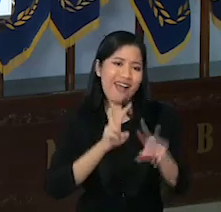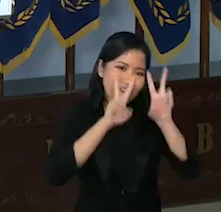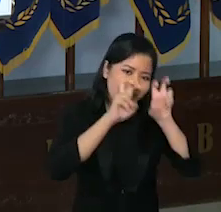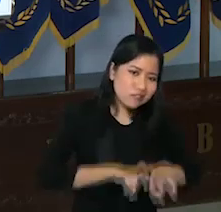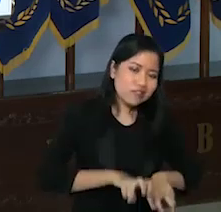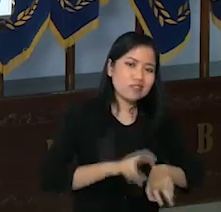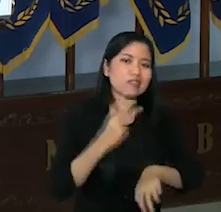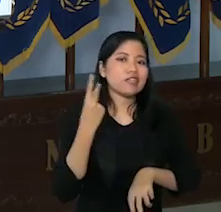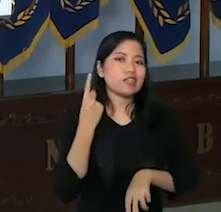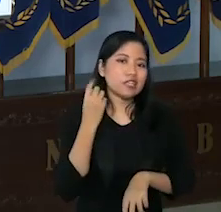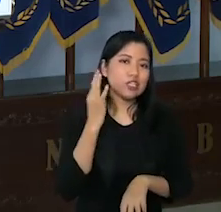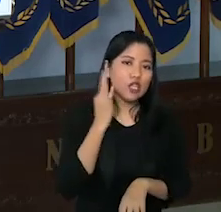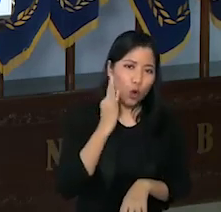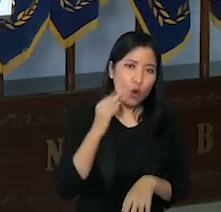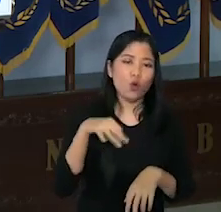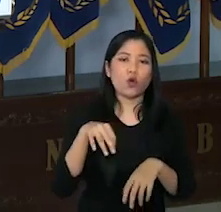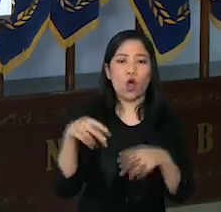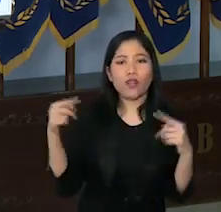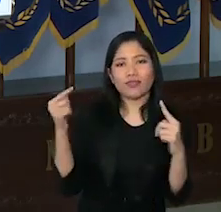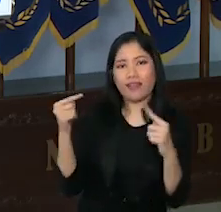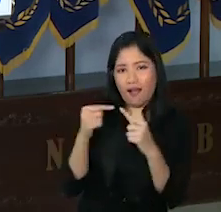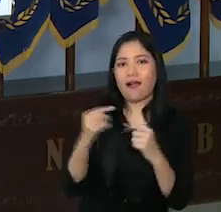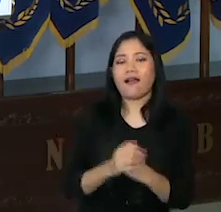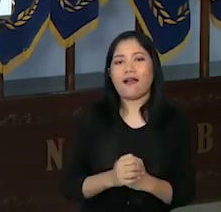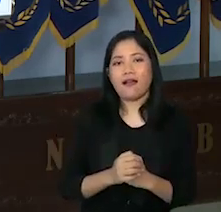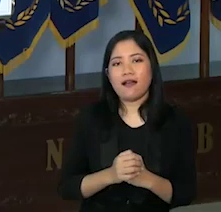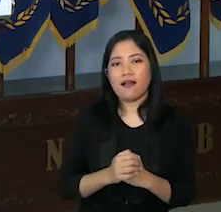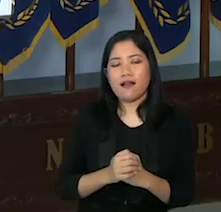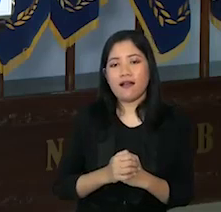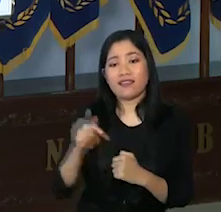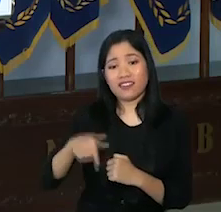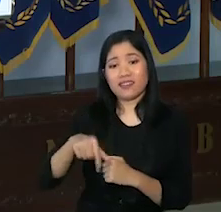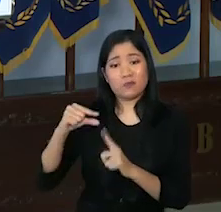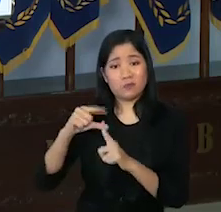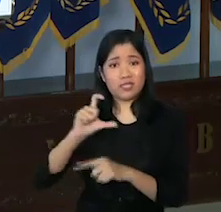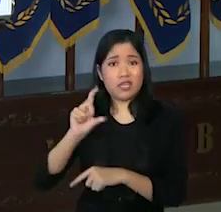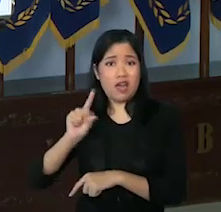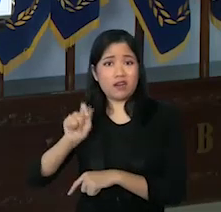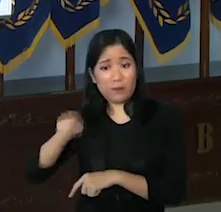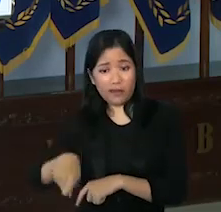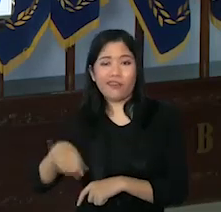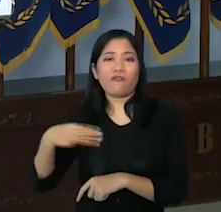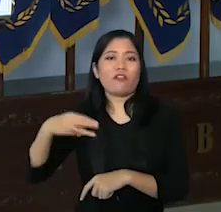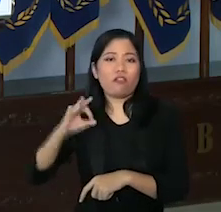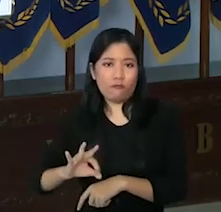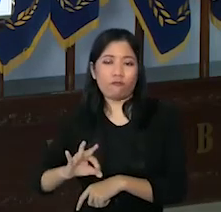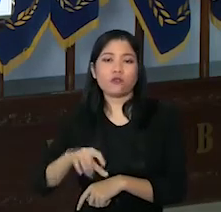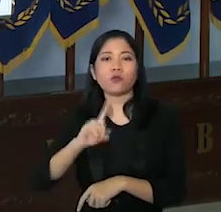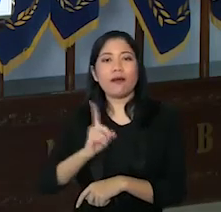kontak yang cukup tinggi Hai inilah efektivitas penggunaan PCR Tita sehingga